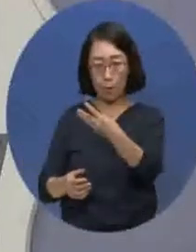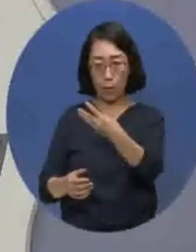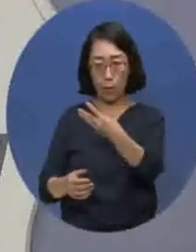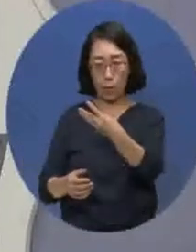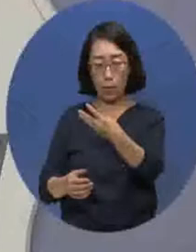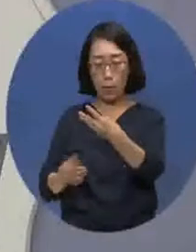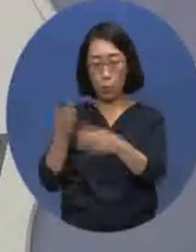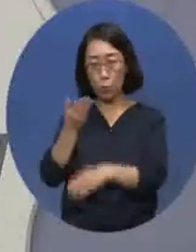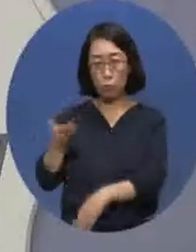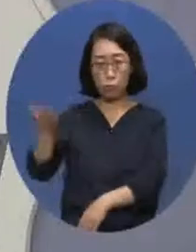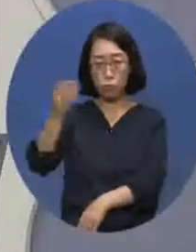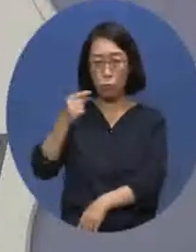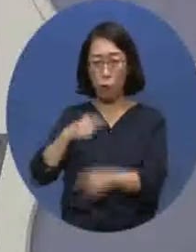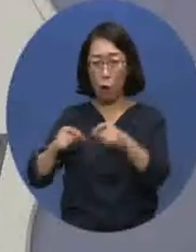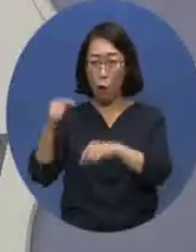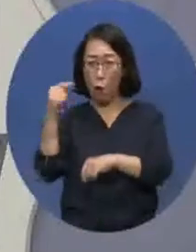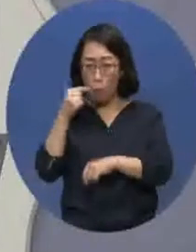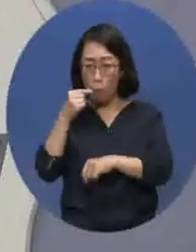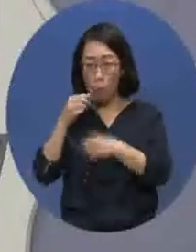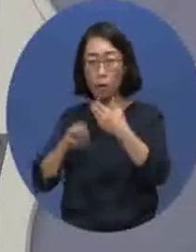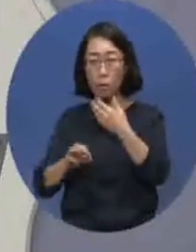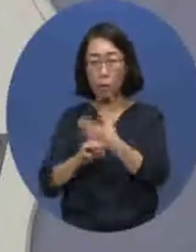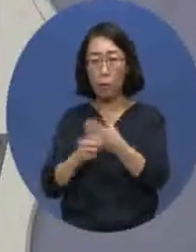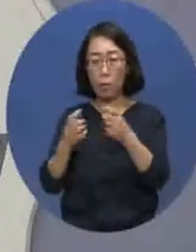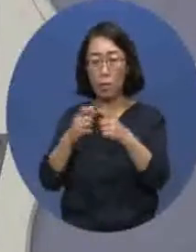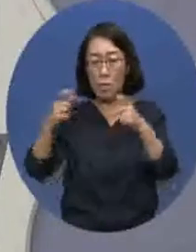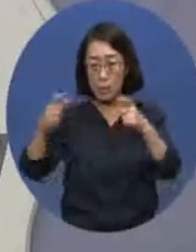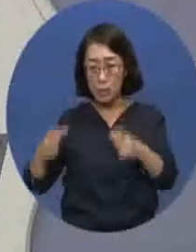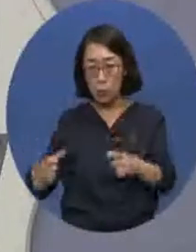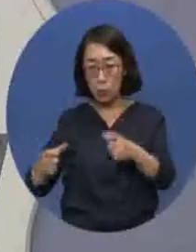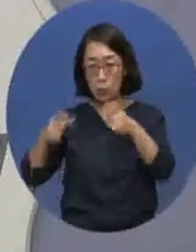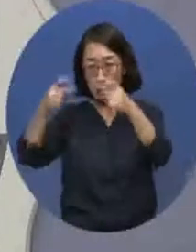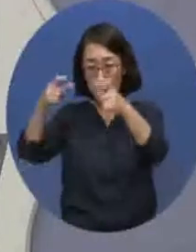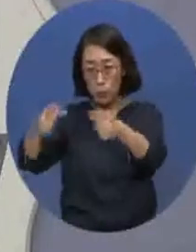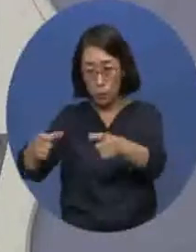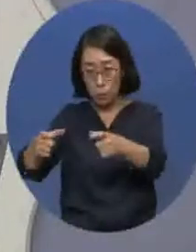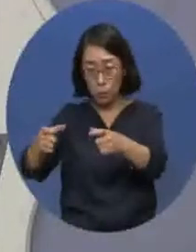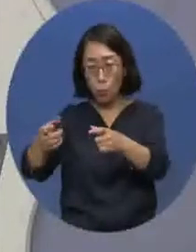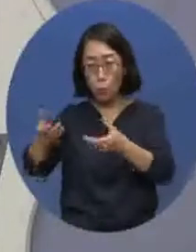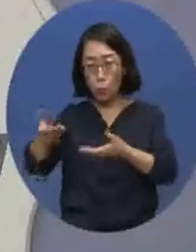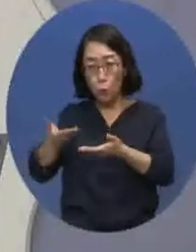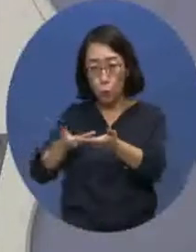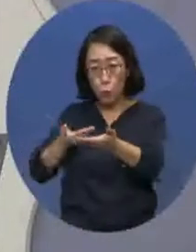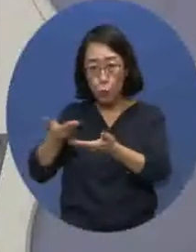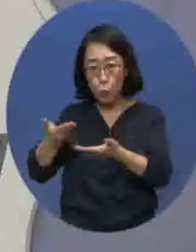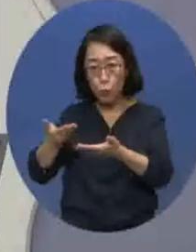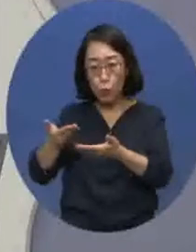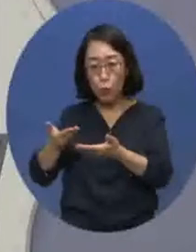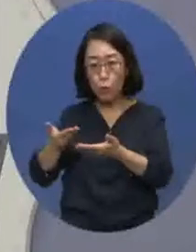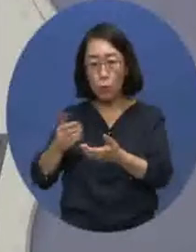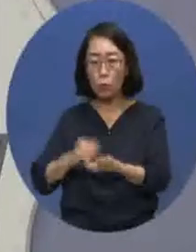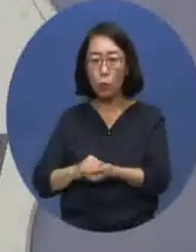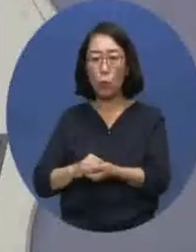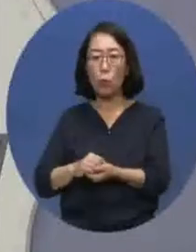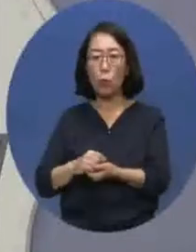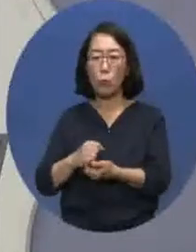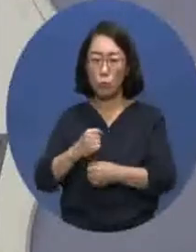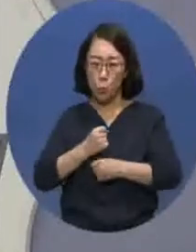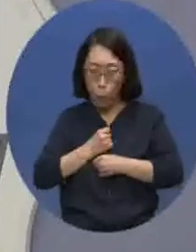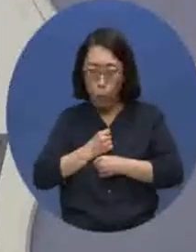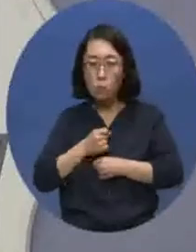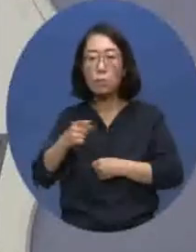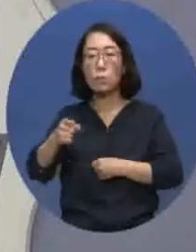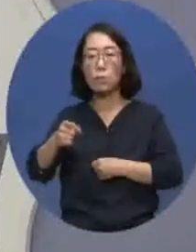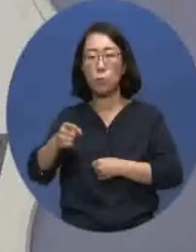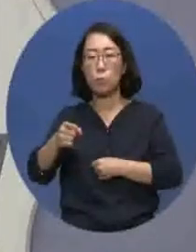좋겠습니다만 만약에 그런 상황이 되면 지역에서 지옥으로 넘어가는 것도 일단 자제하게 를 권고하고 있는 시대에 살고